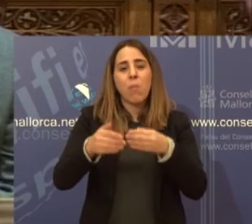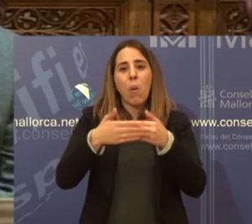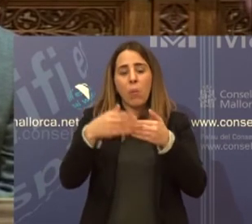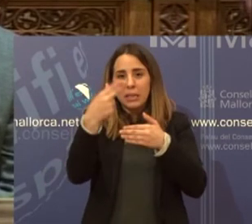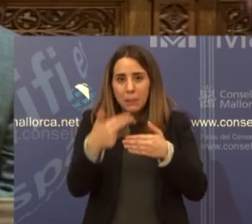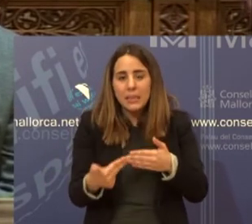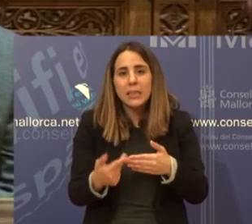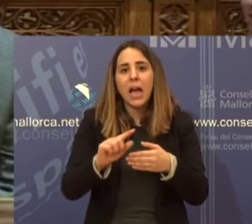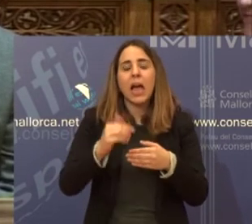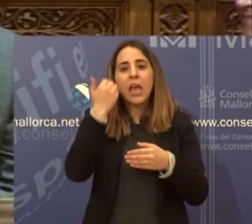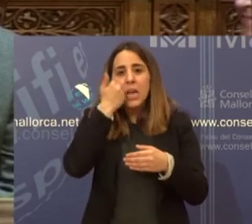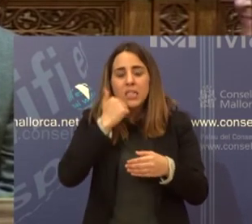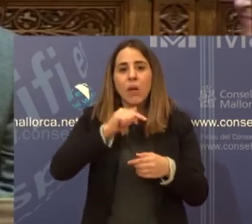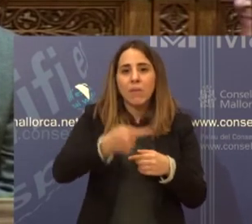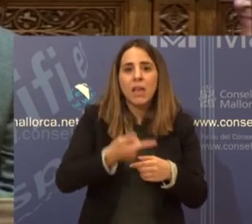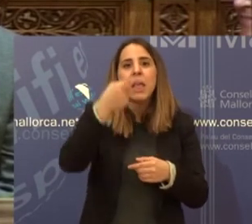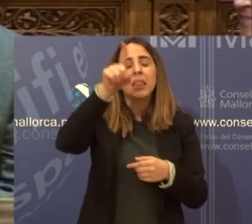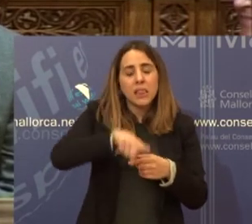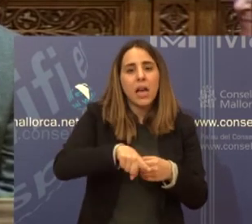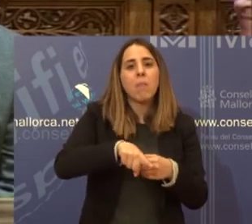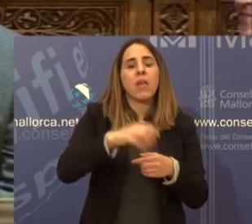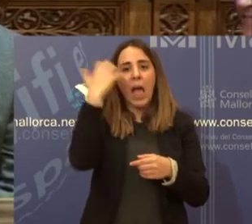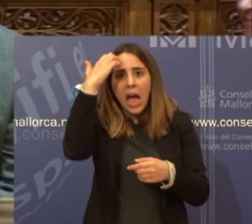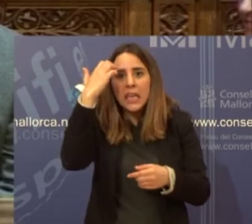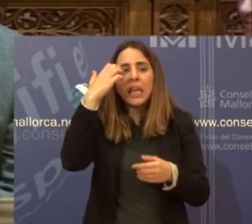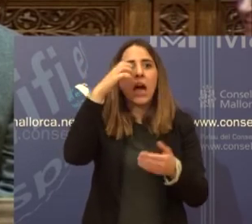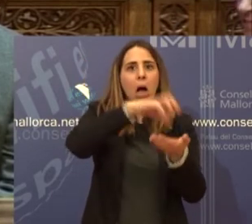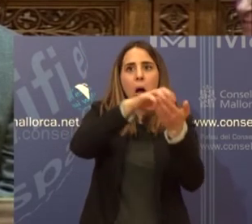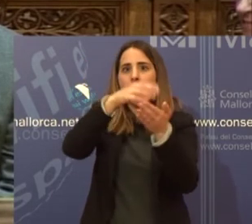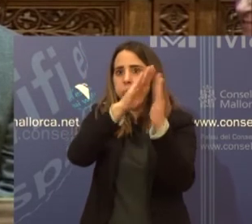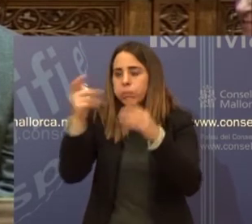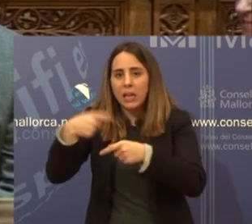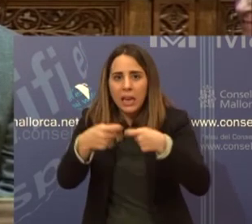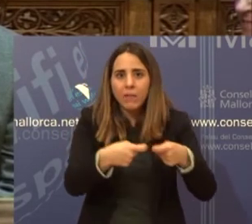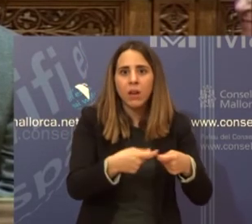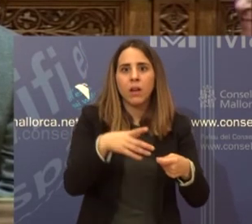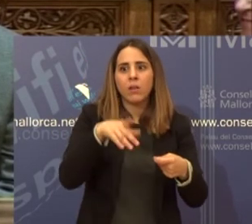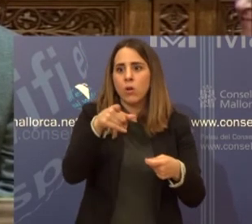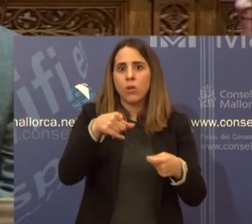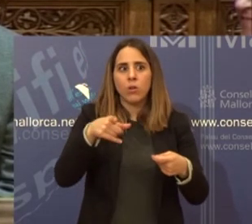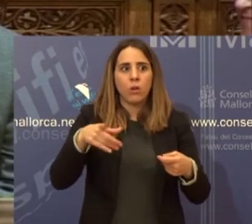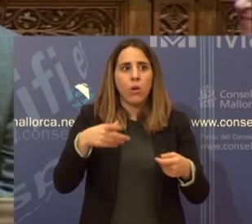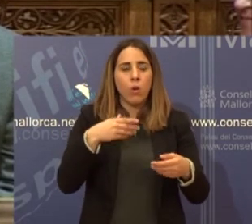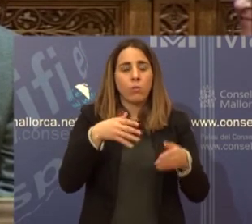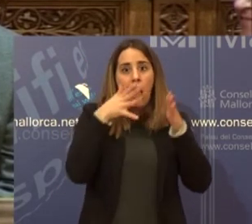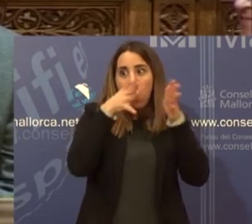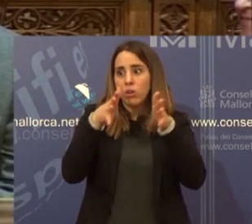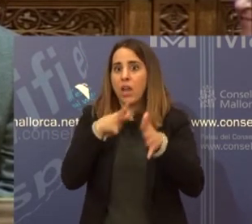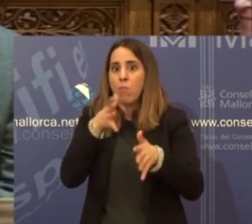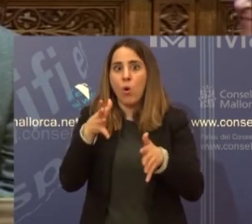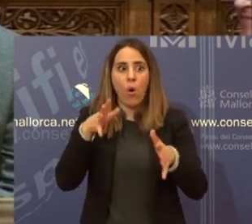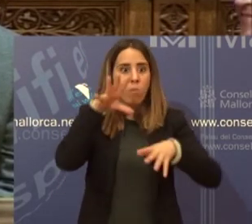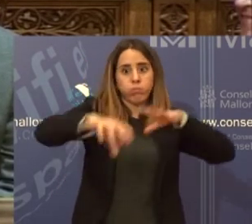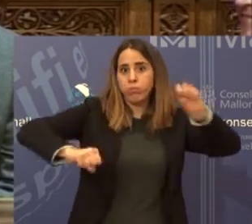a Inca, i evidentment el trobareu a les llibreries. Per tant, si l'heu de recomanar, fes-ho, perquè estic segur que tothom